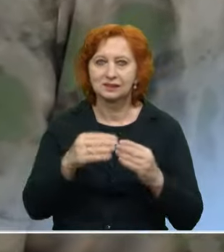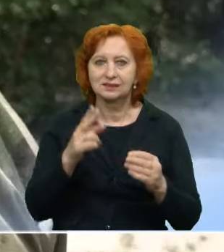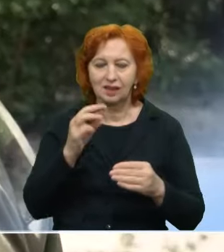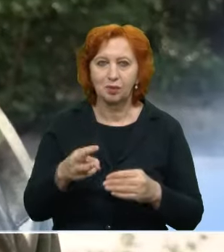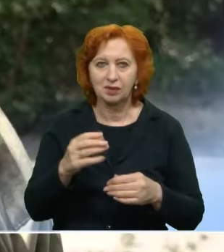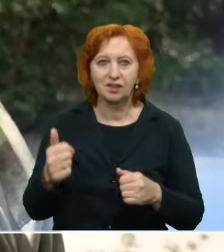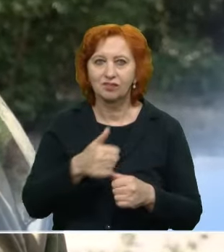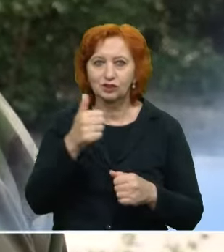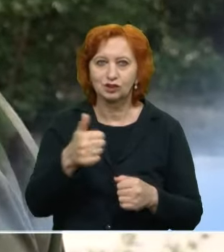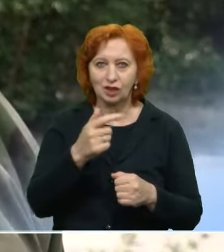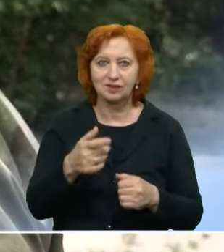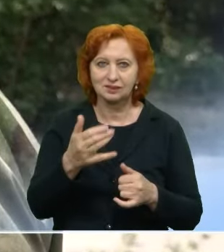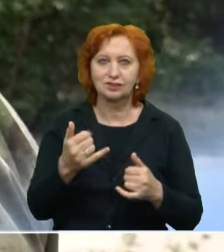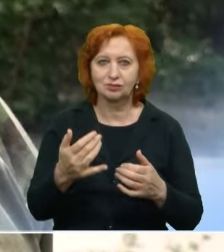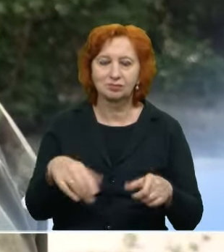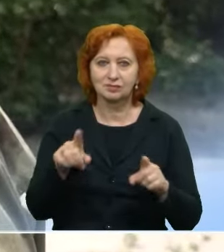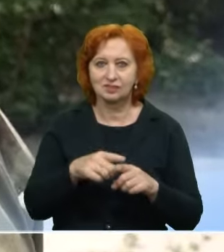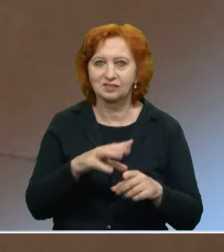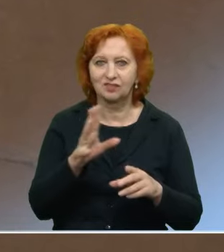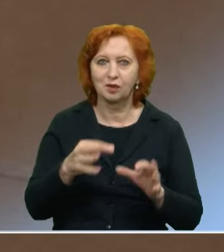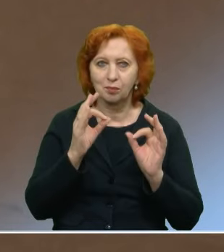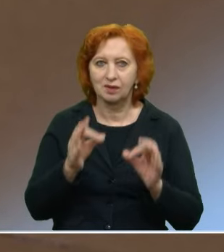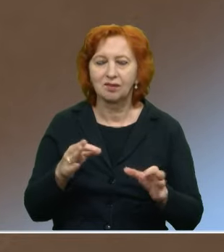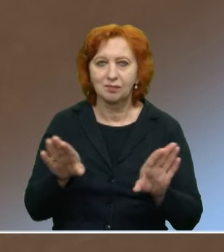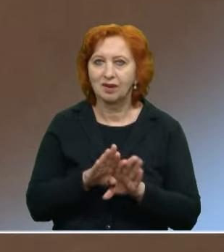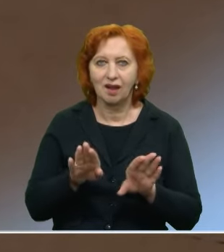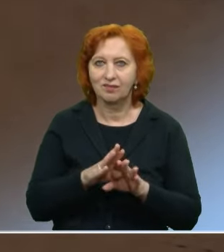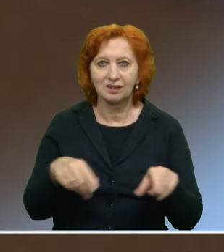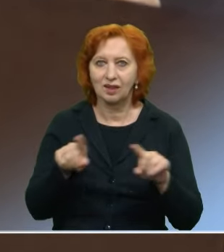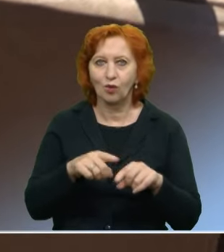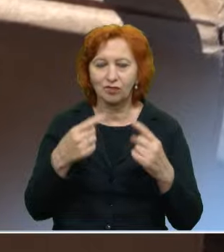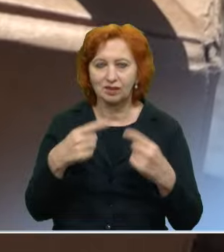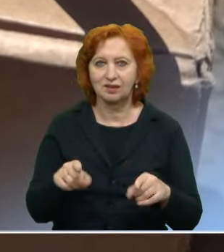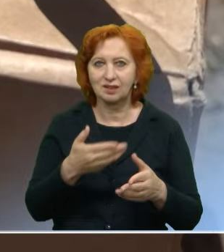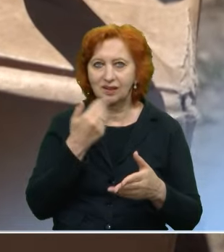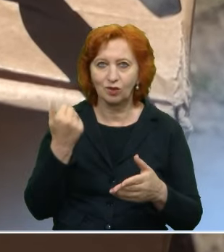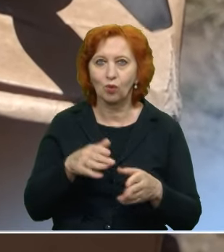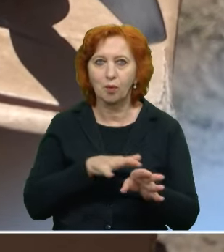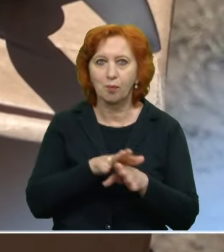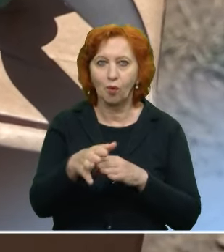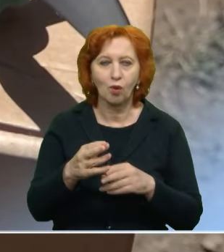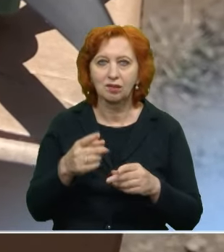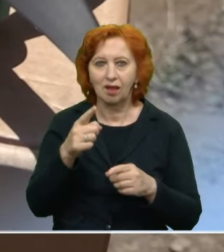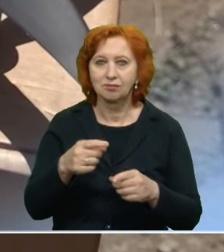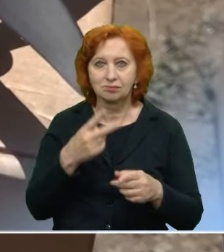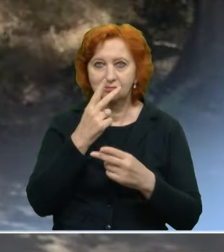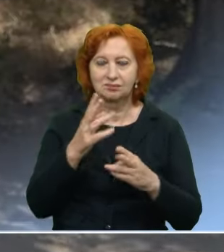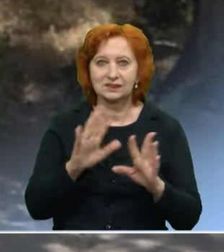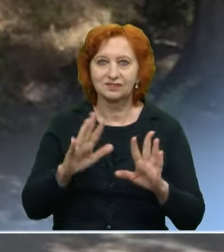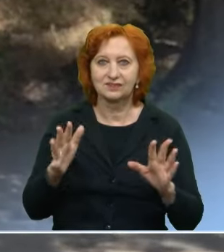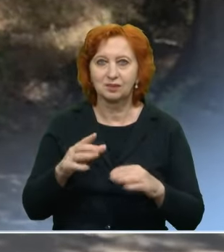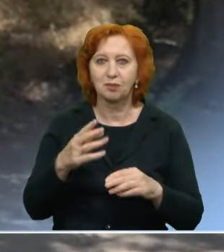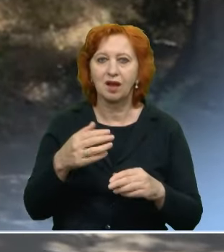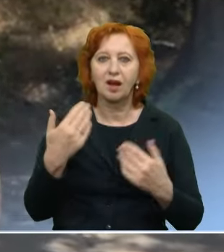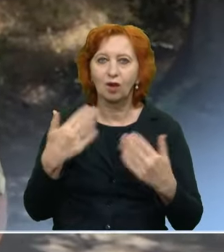в условиях боя по скорости ему нет равных. Еще одна особенность летательного аппарата – полная неуязвимость к антидроновым ружьям.